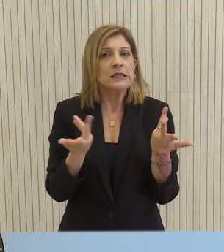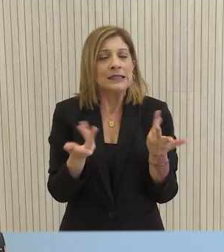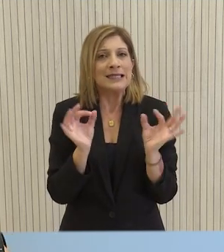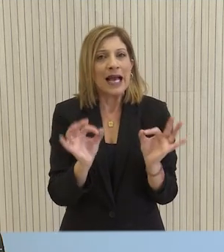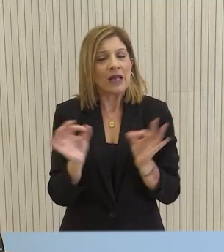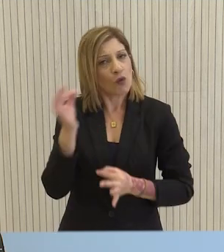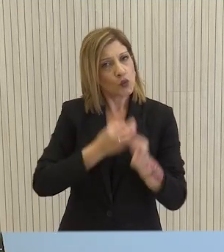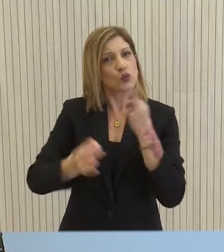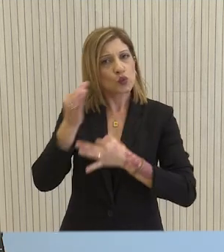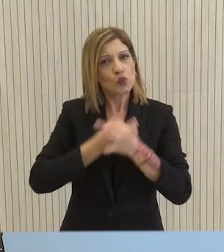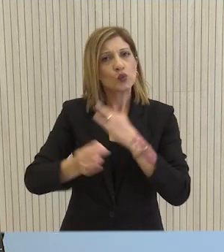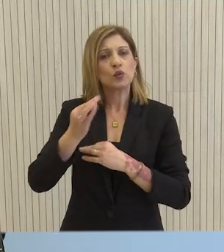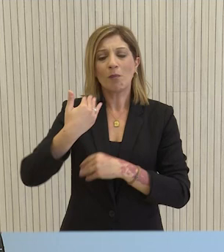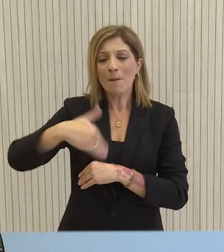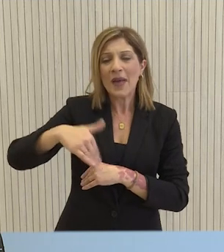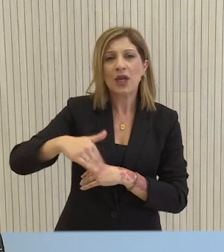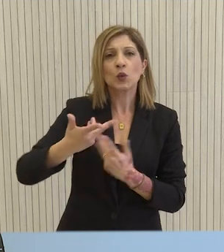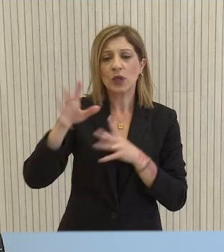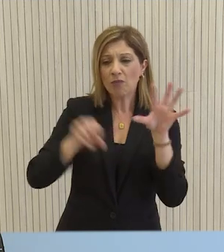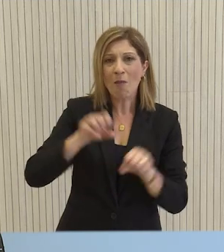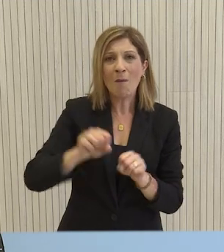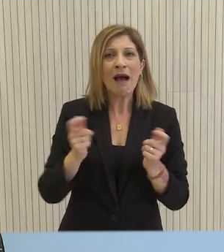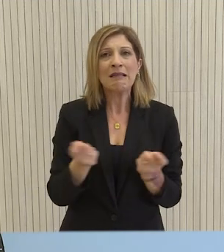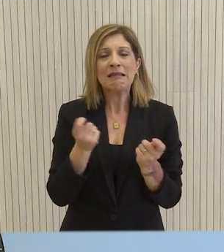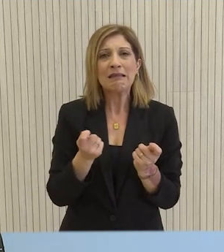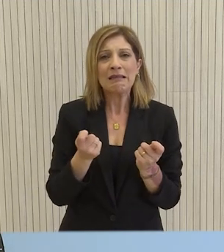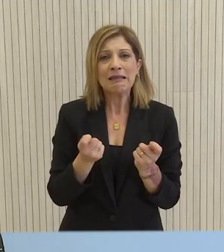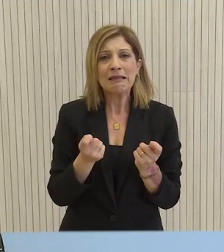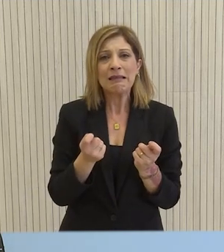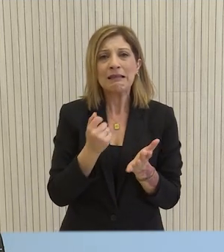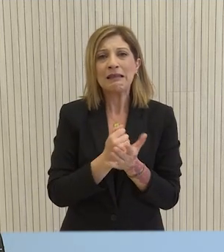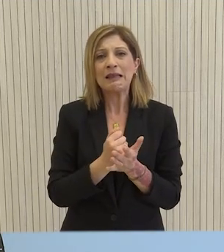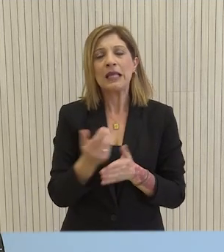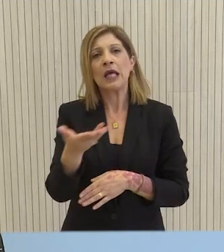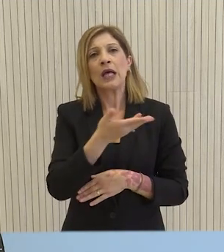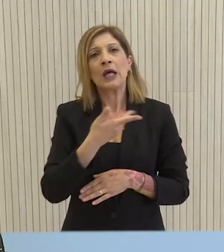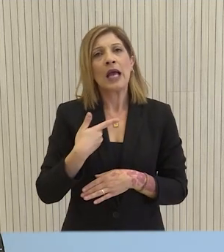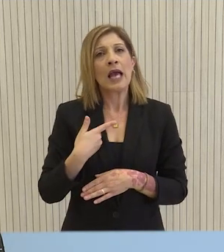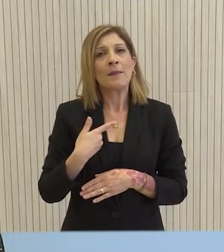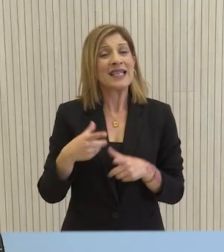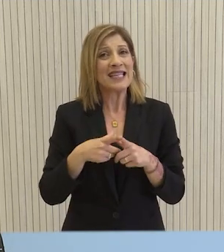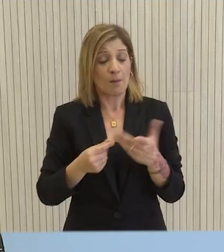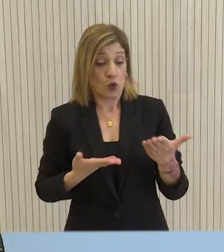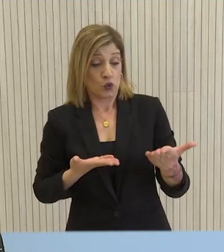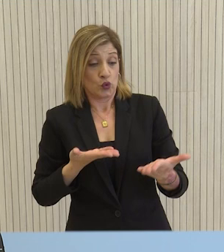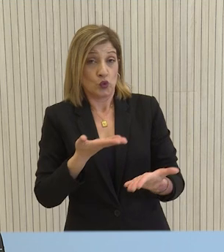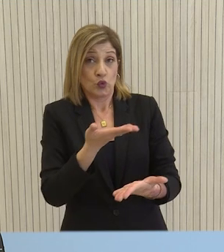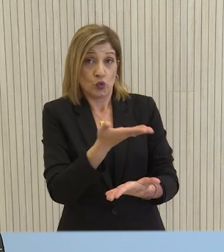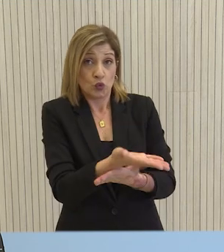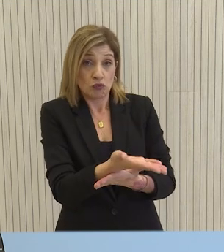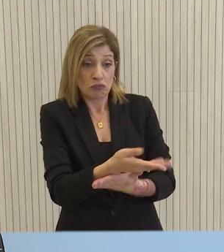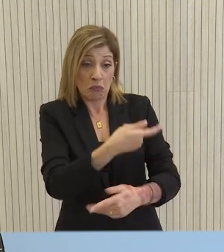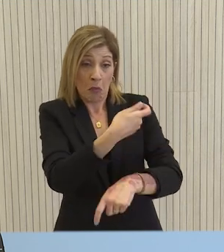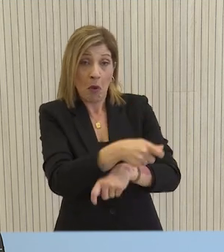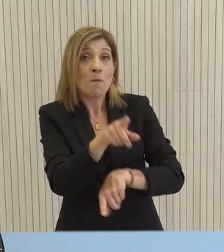πλεύσης στο τι ίσχυε μέχρι στιγμής, και επίσης προς ποιον θα στραφούμε, και προς τους αγοραστές ή